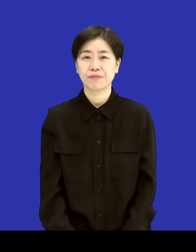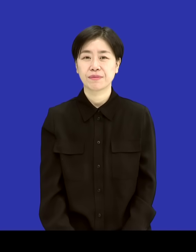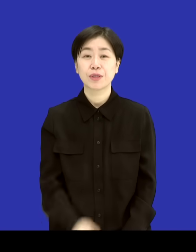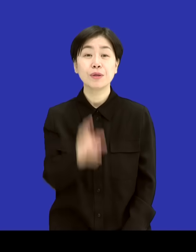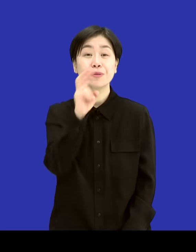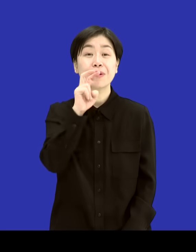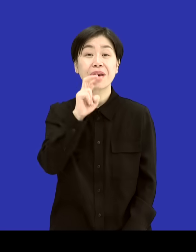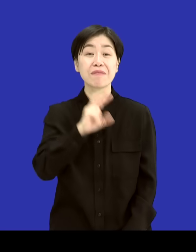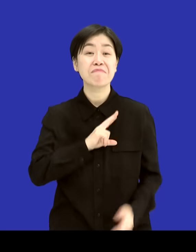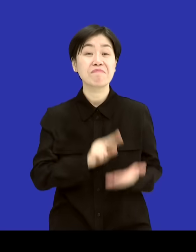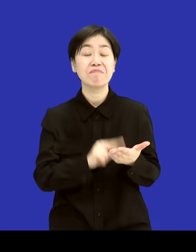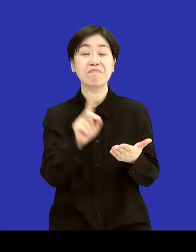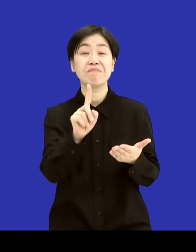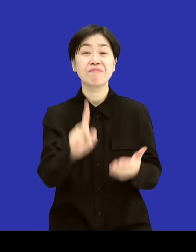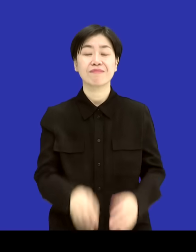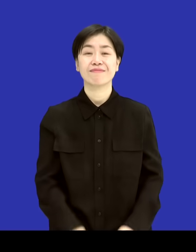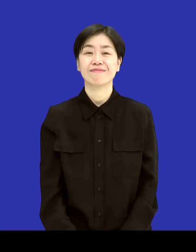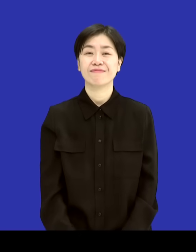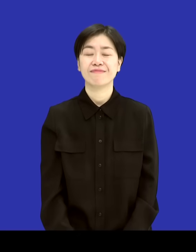아니